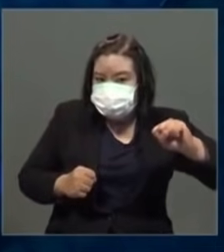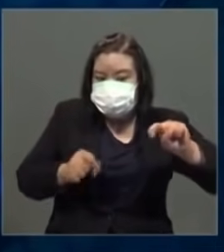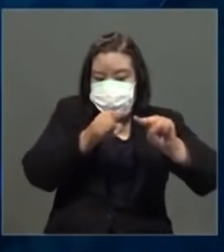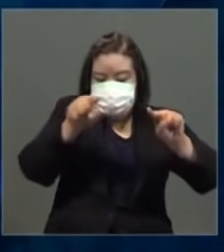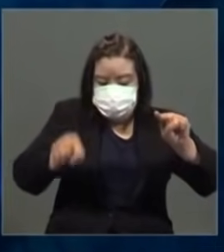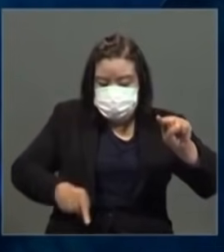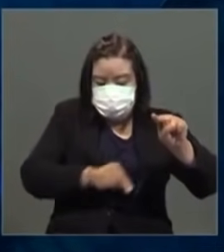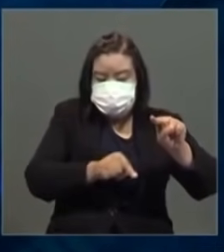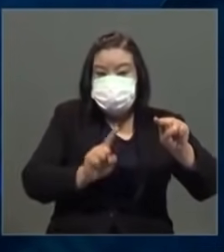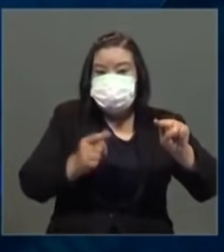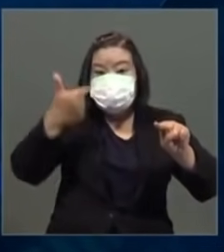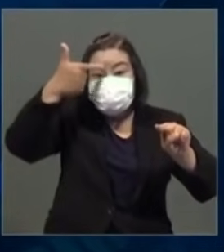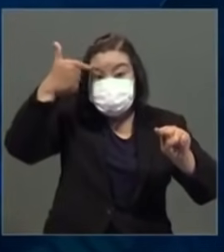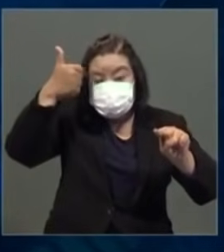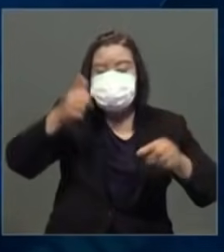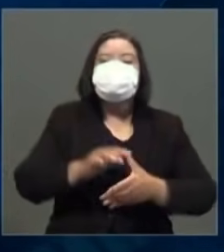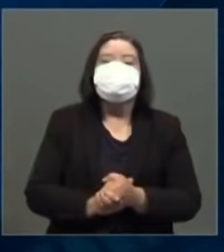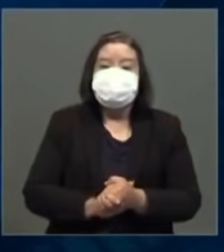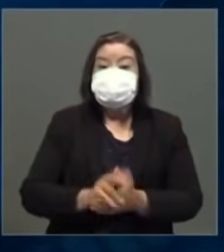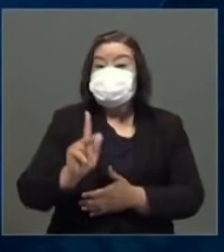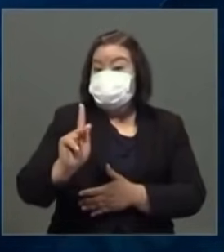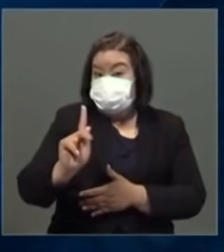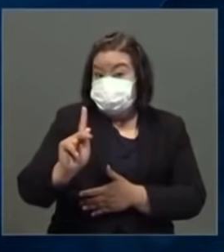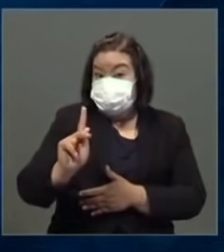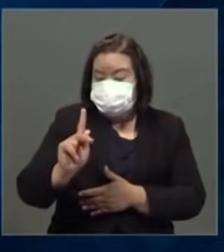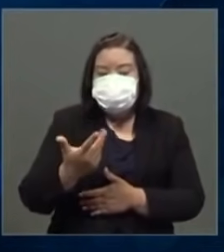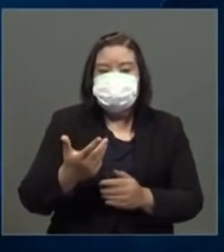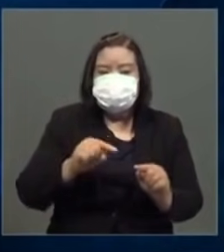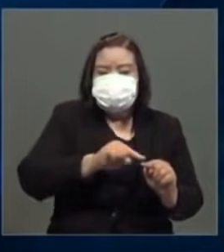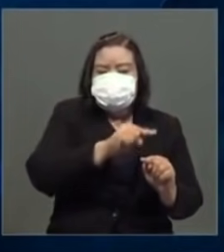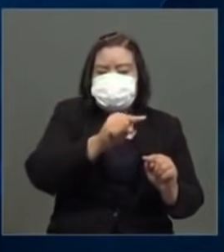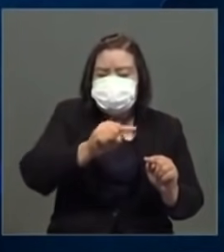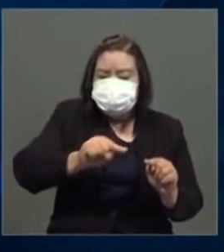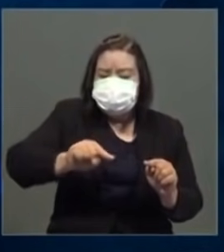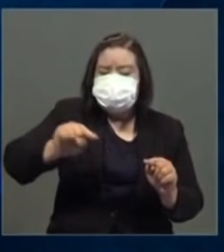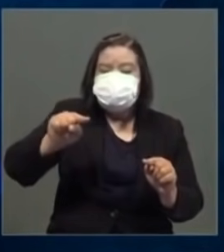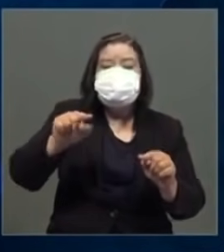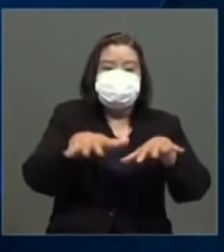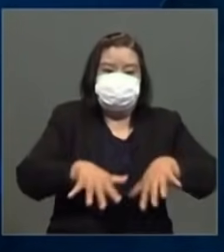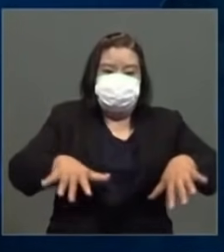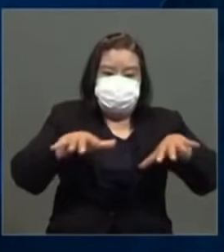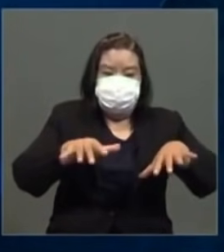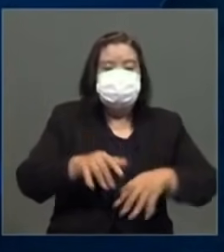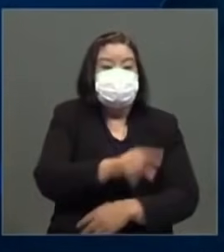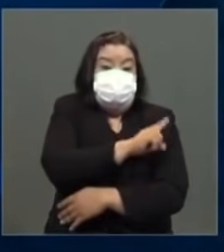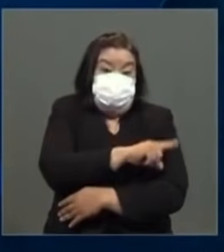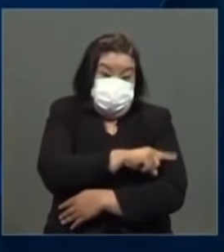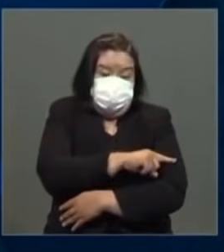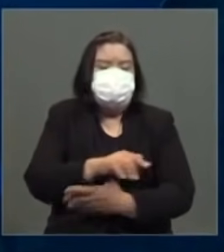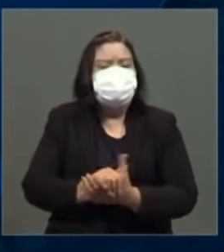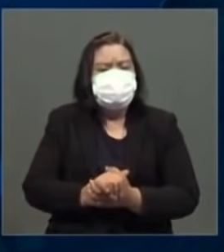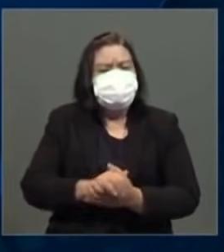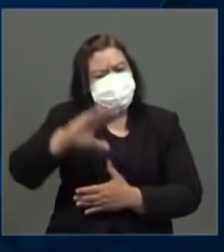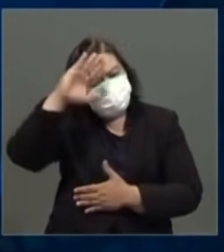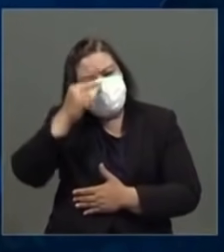นะครับสีเขียวก็คืออาการน้อยๆเนี่ยก็พุ่งขึ้นไม่มีอาการเลยสีขาวน้อยกว่าในกลุ่มที่